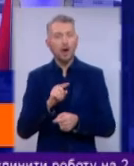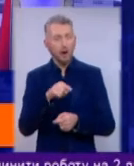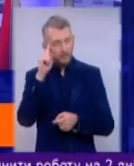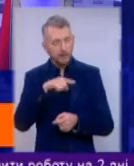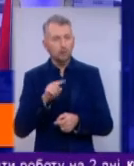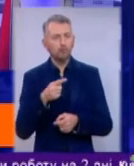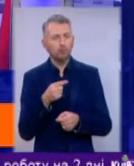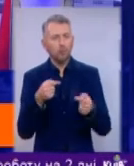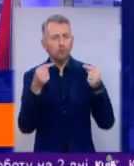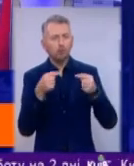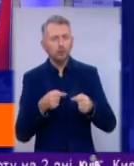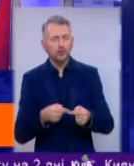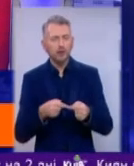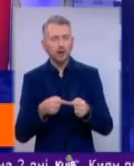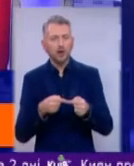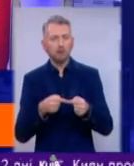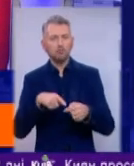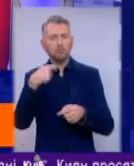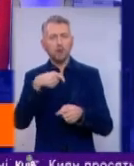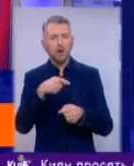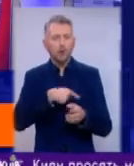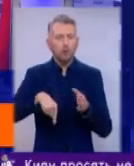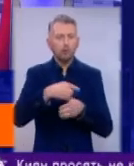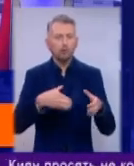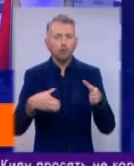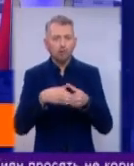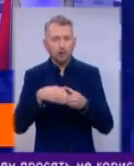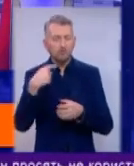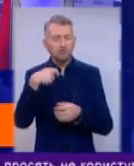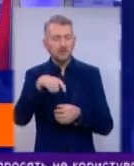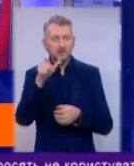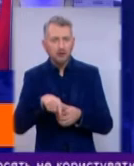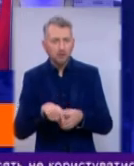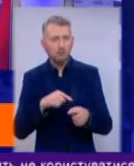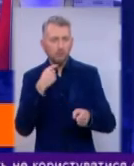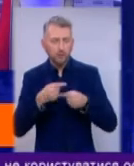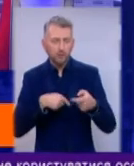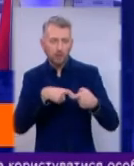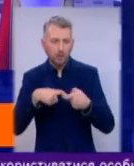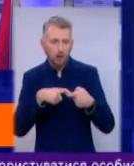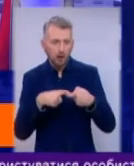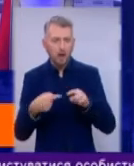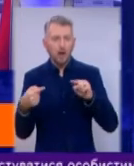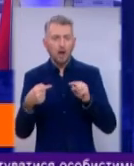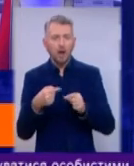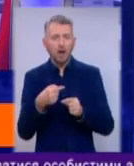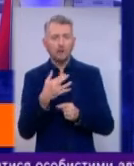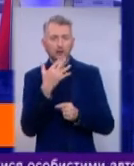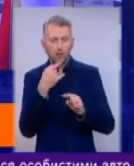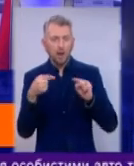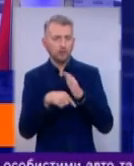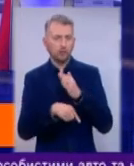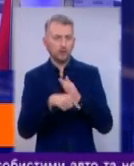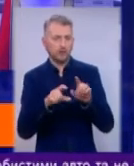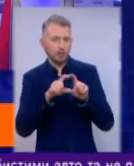постійно атакує Національне антикорупційне бюро? А чому оточення президента взяло під контроль Національне агентство з запобігання корупції? Це такі риторичні запитання. Вибачте,